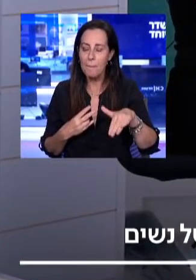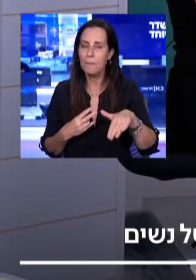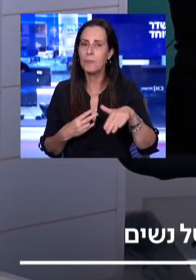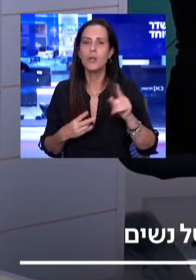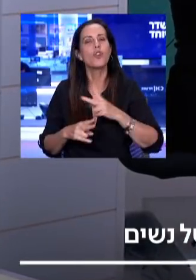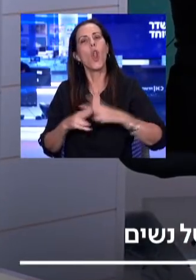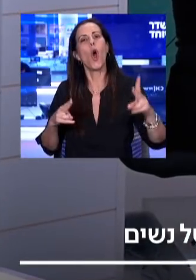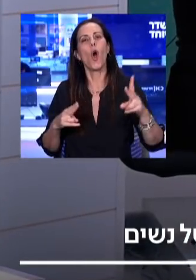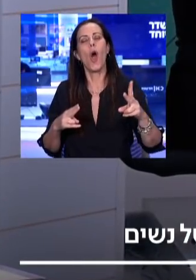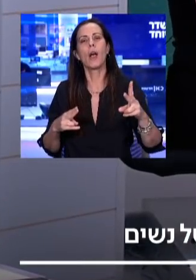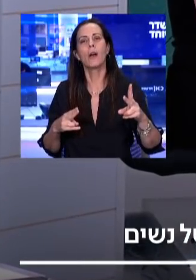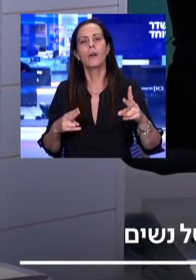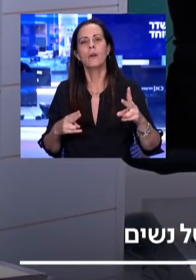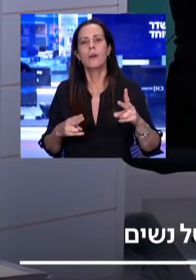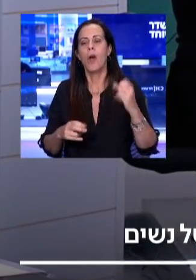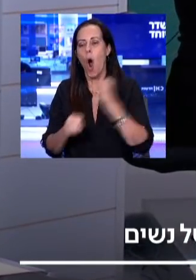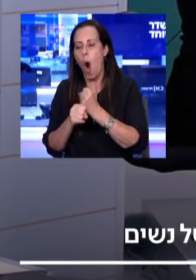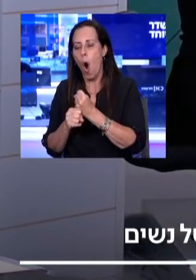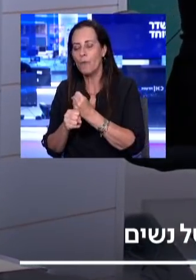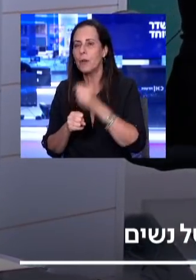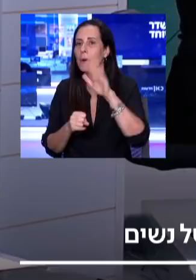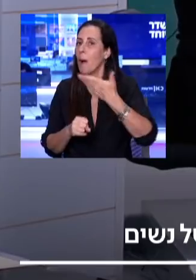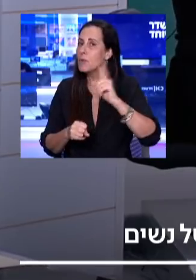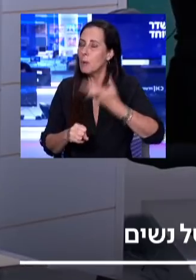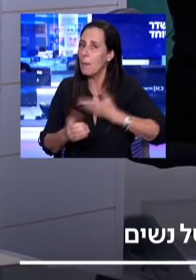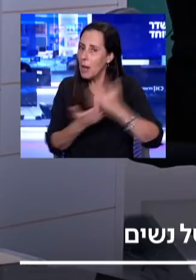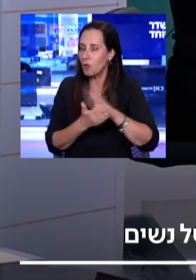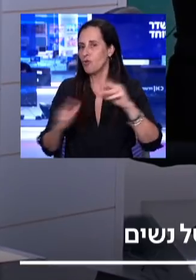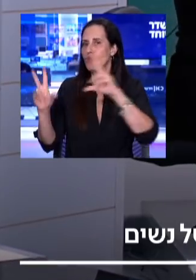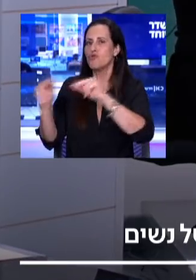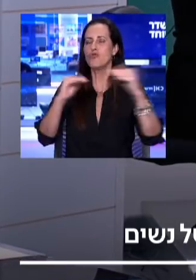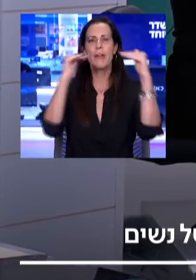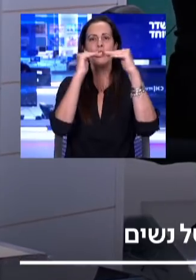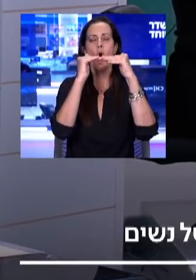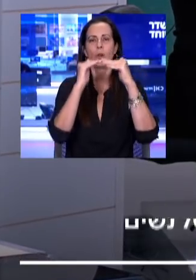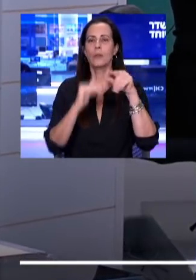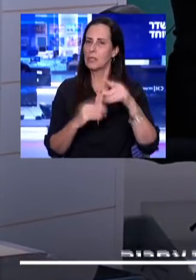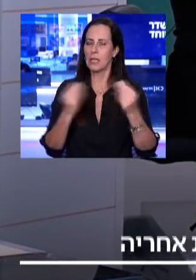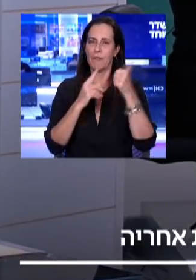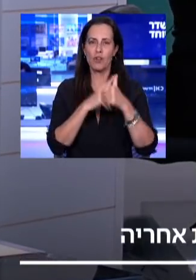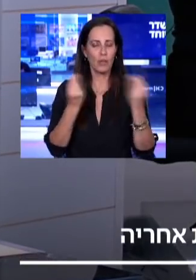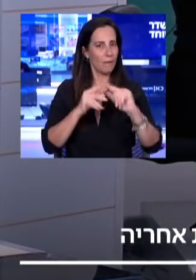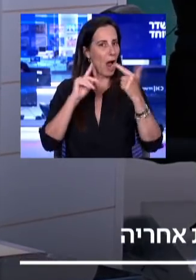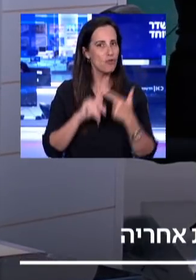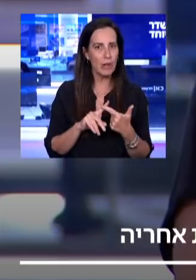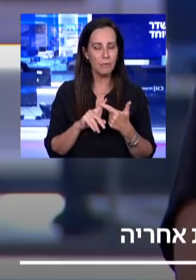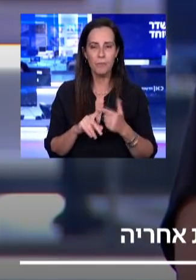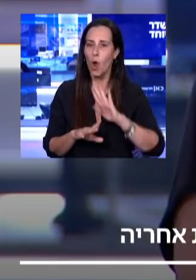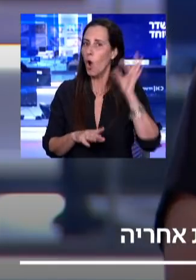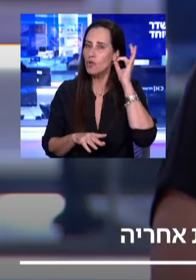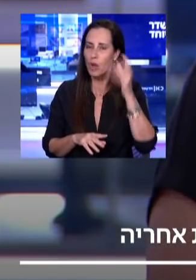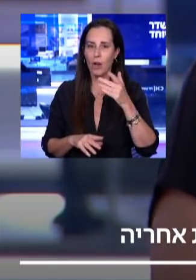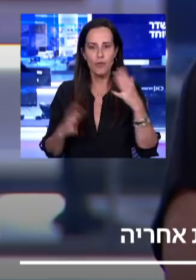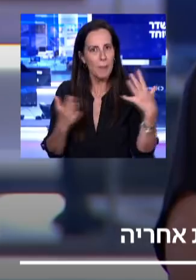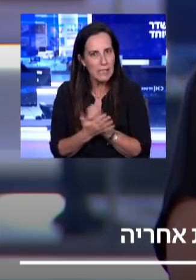רק העובדים יהיו שוויוניים, אלא גם בדרג קבלת ההחלטות, יהיה שוויון מגדרי. זה דבר ראשון. דבר שני, כל אישה שפורצת